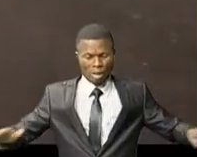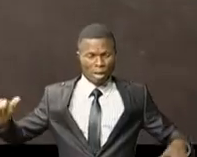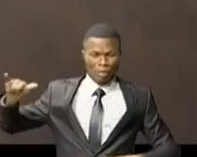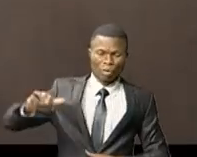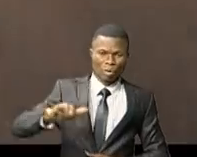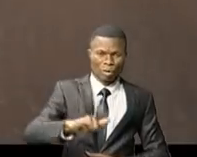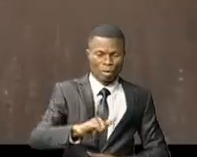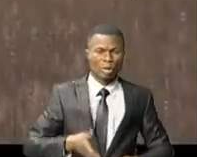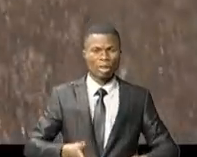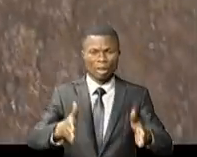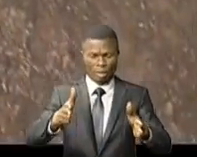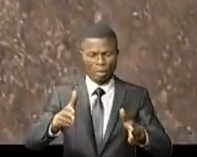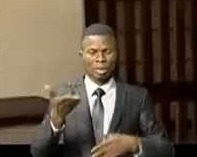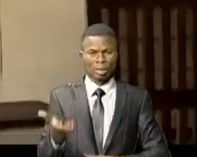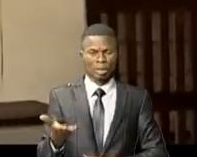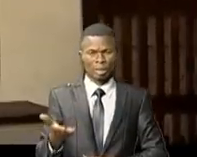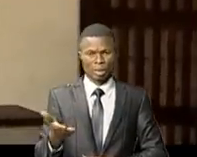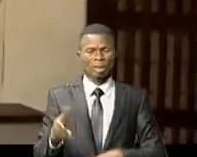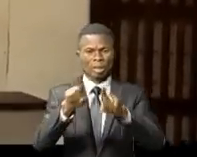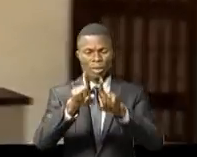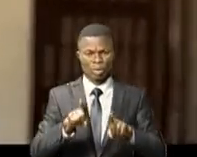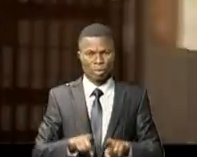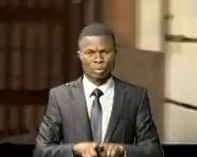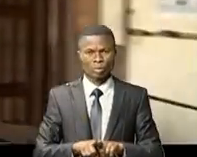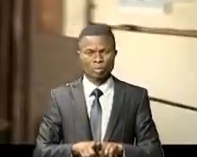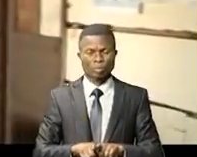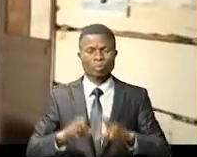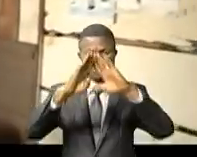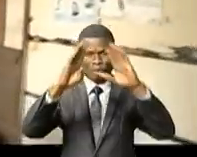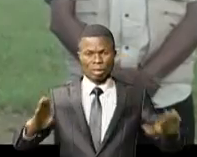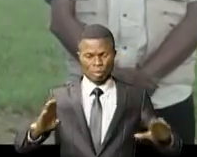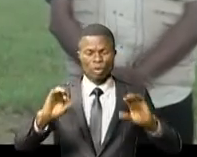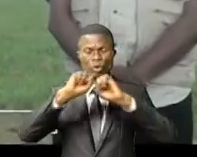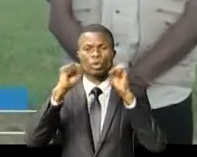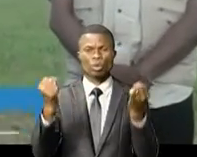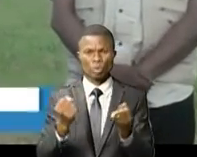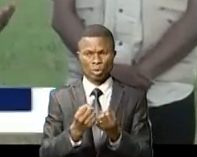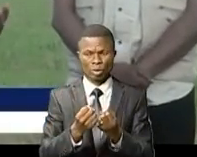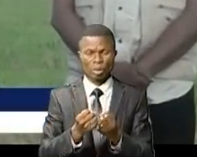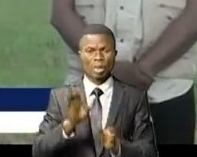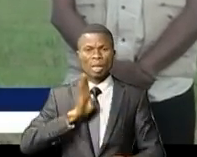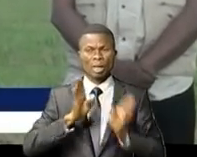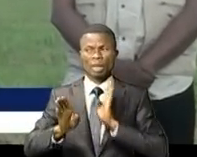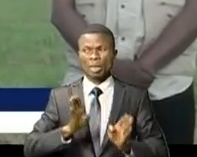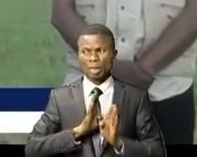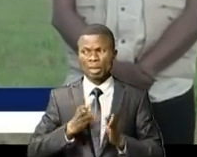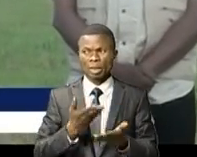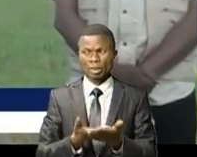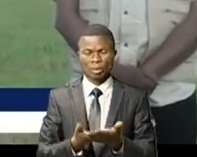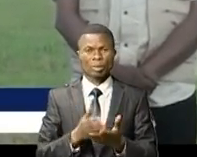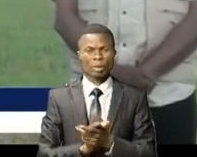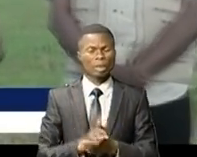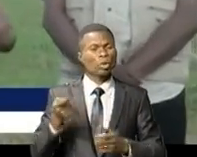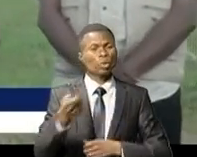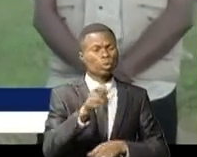infrastructures routières, aéroportuaires ainsi que des logements sociaux. Beni, on parle de la guerre, des théories,